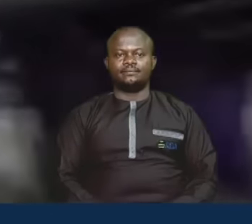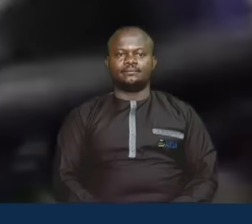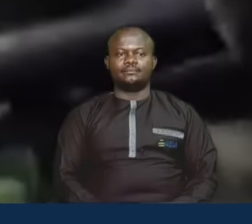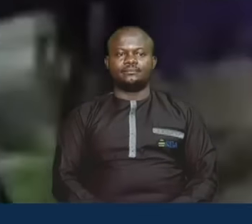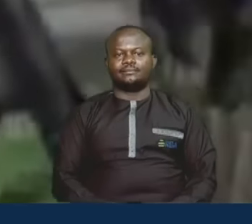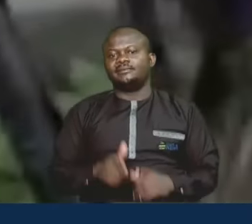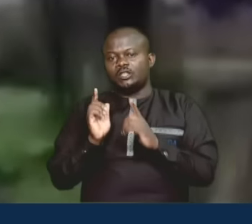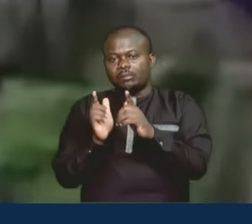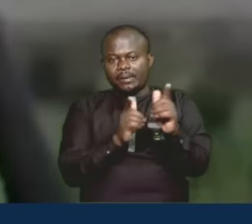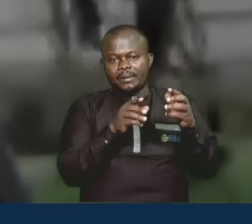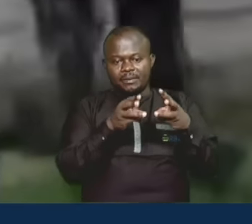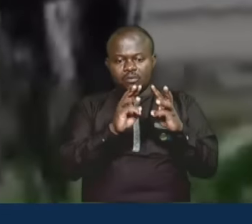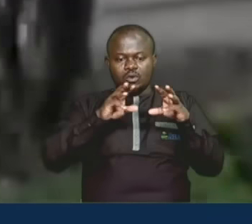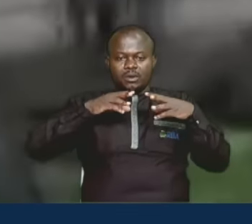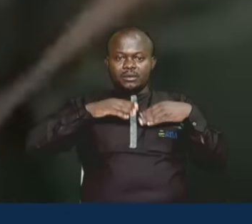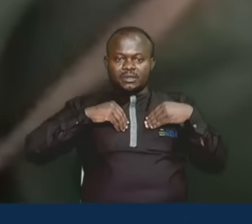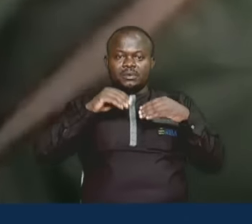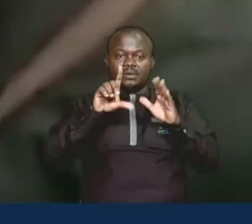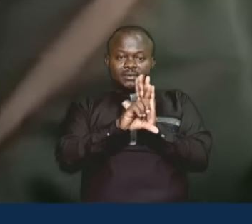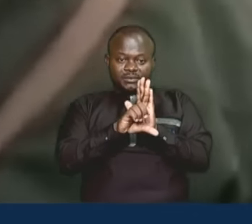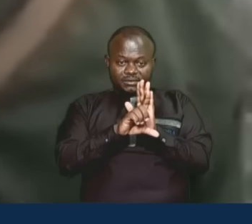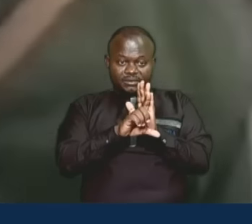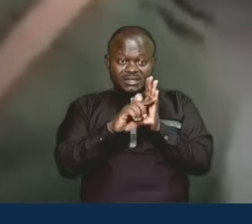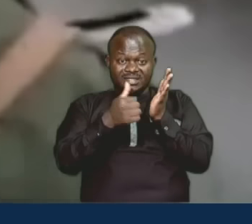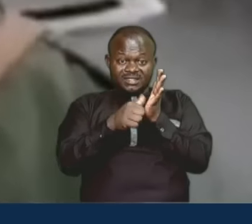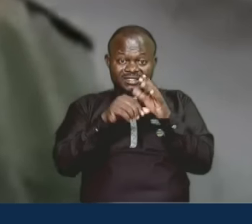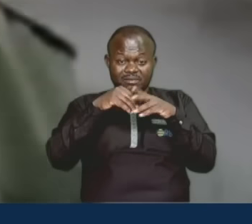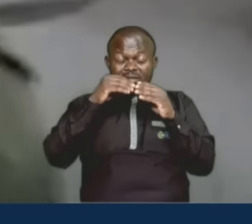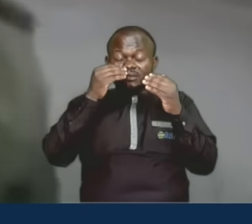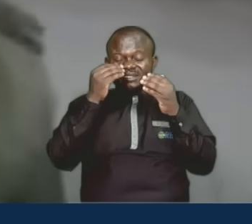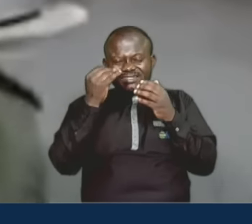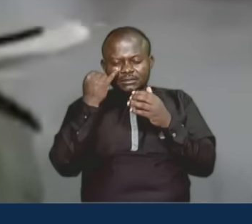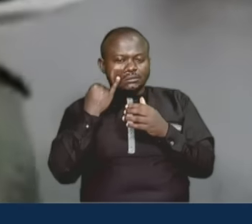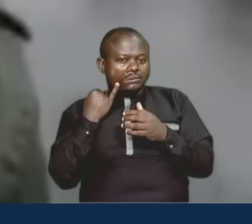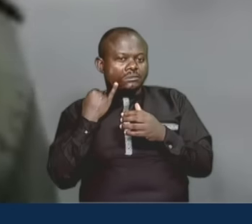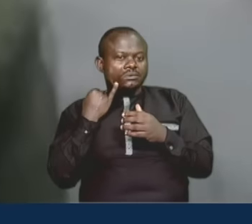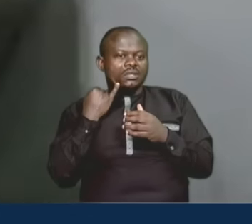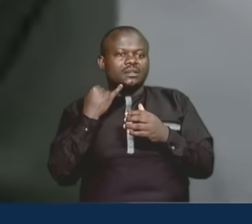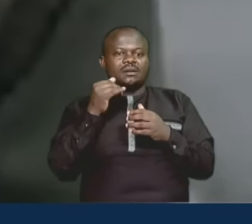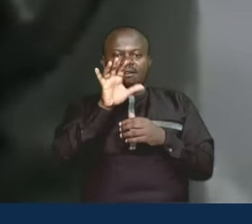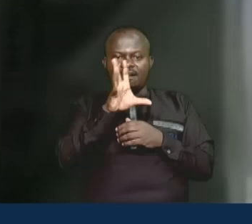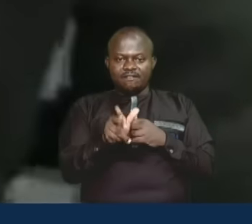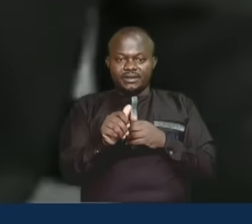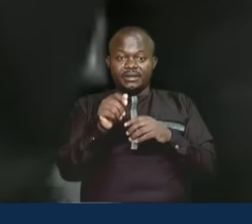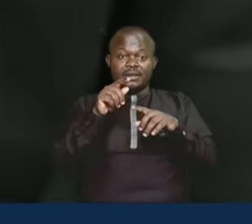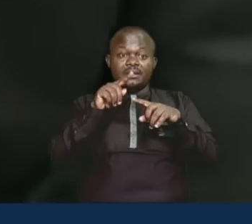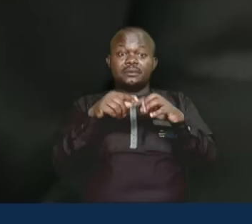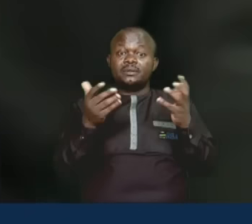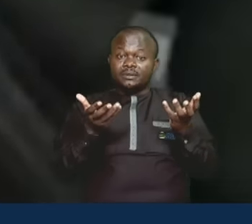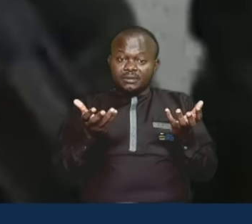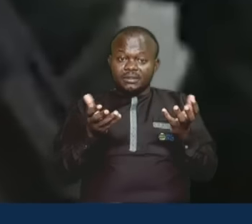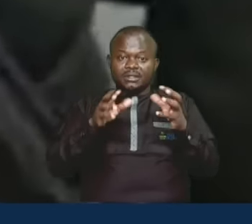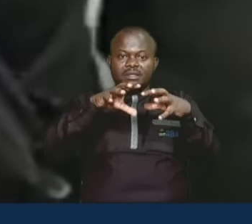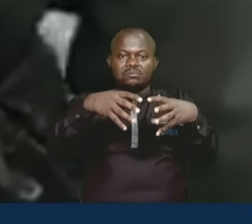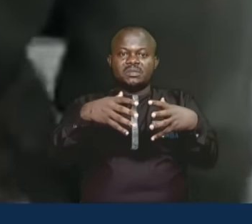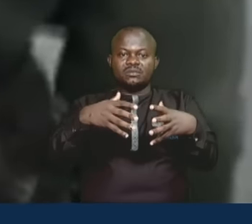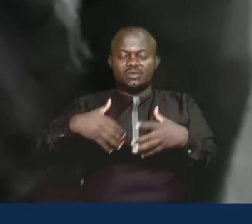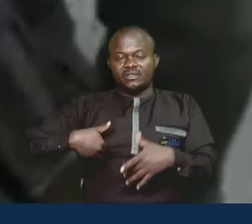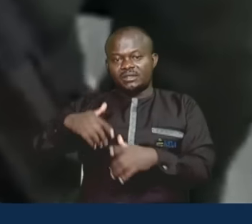nto zitunzwe mu buryo butemewe n'amategeko ni ikibazo kiremereye umugabane wa Afurika. Ibiterwa hanini n'imitwe yitwaje